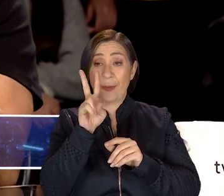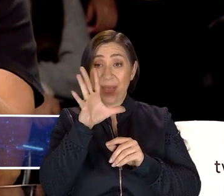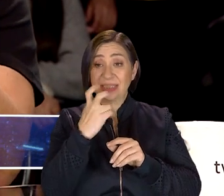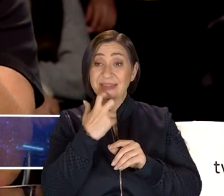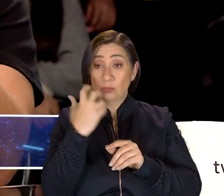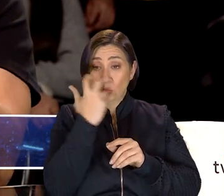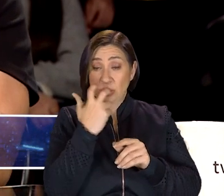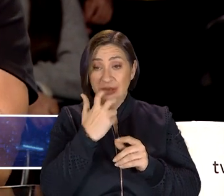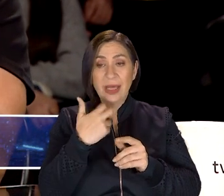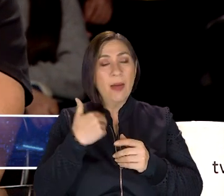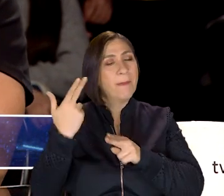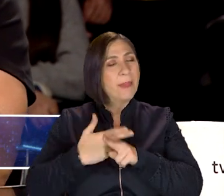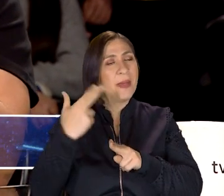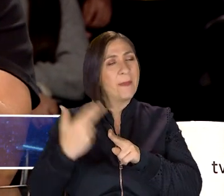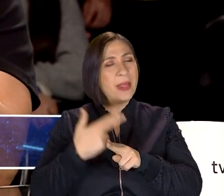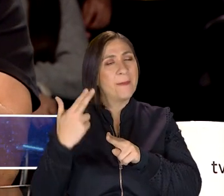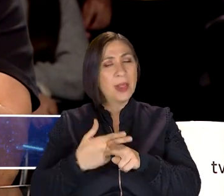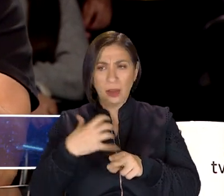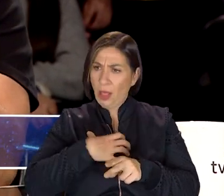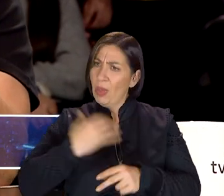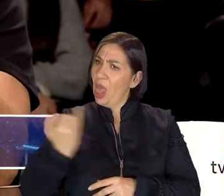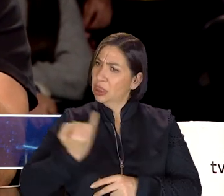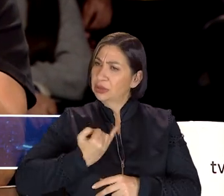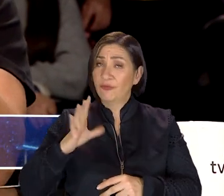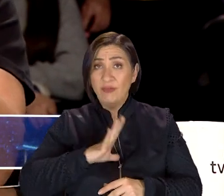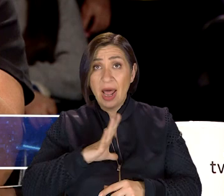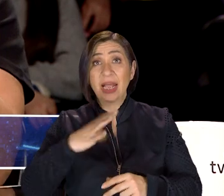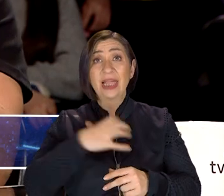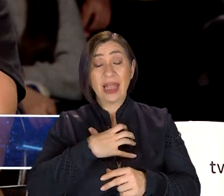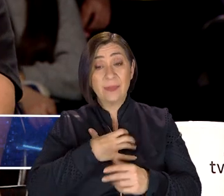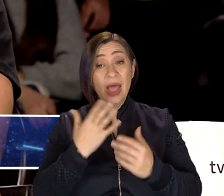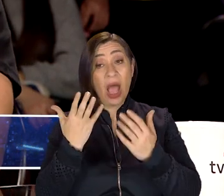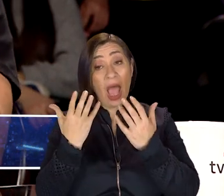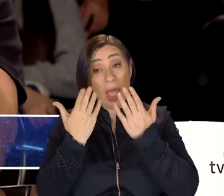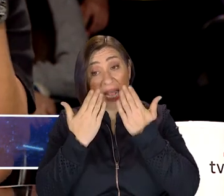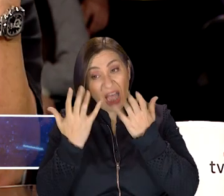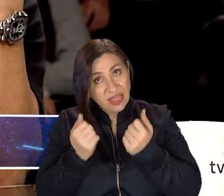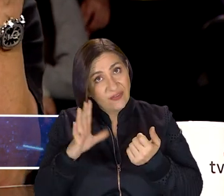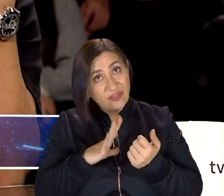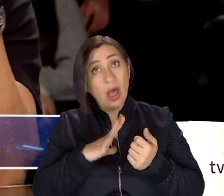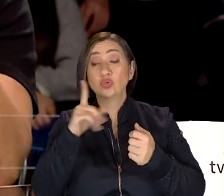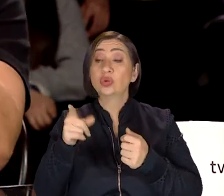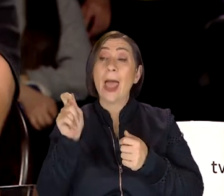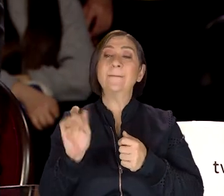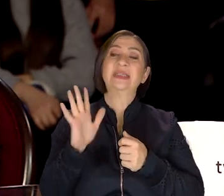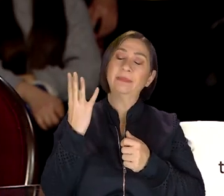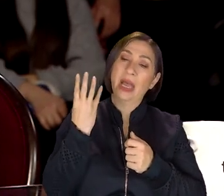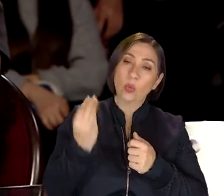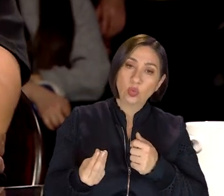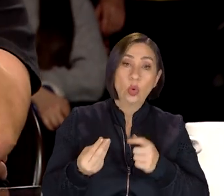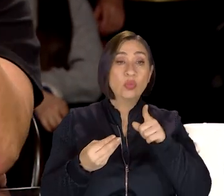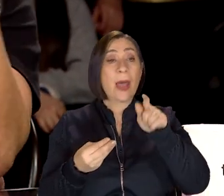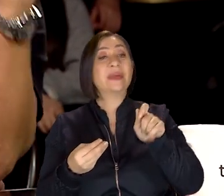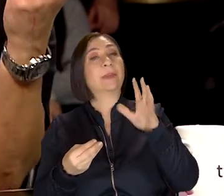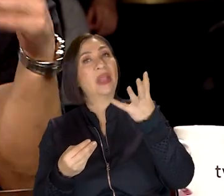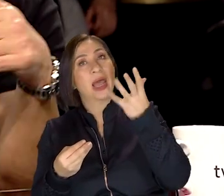25 yılın birikimi. Orada kendimi eleştirdiğim yerler var. Kendimce aldığım öğretiler var. Kendimce şunu şöyle yapmasaydım belki hani